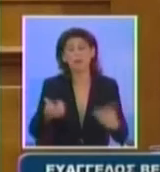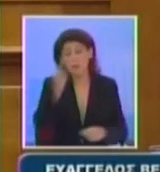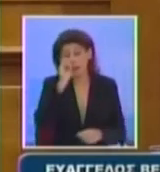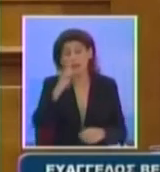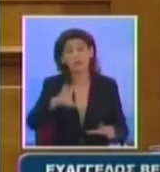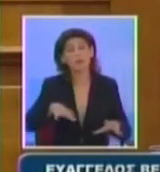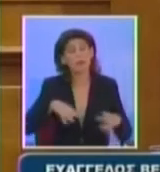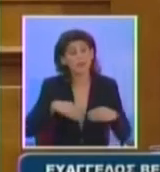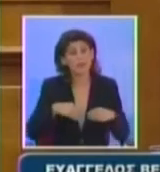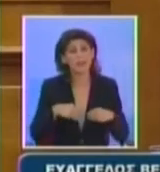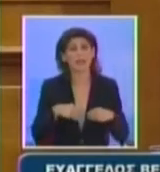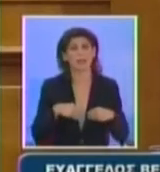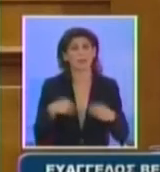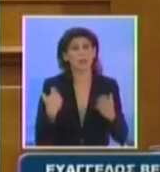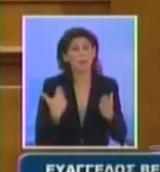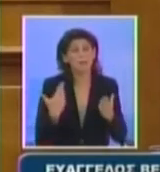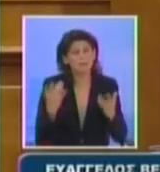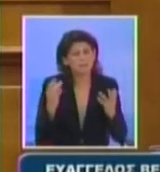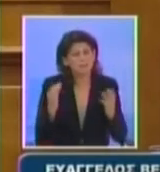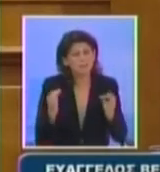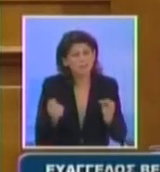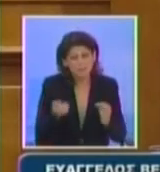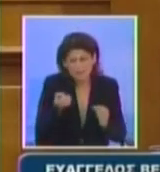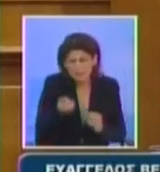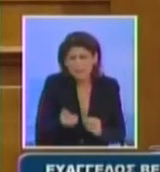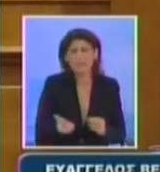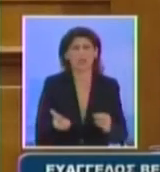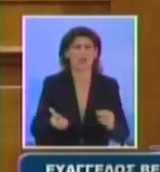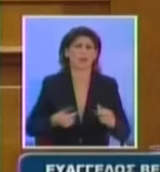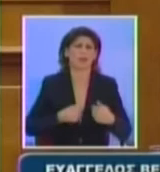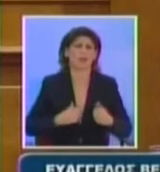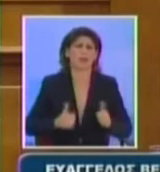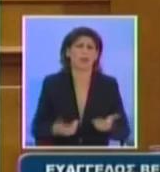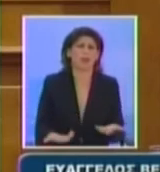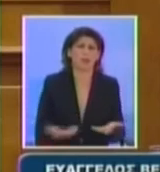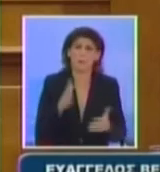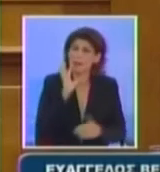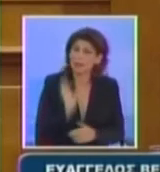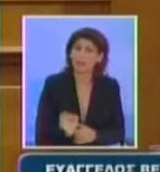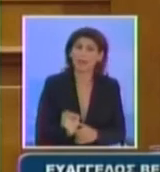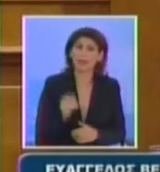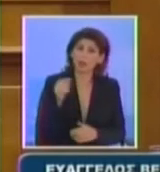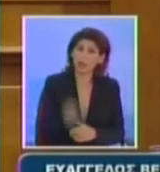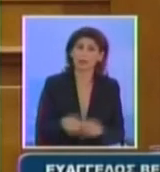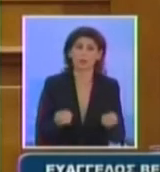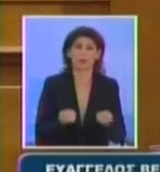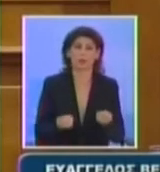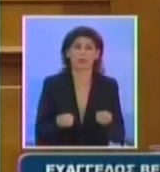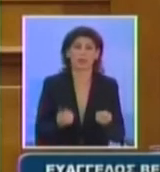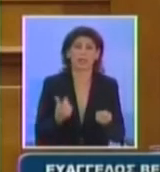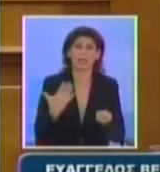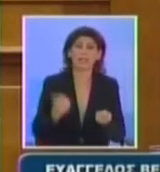πότε αποδεχθήκατε με στοιχειώδη γενναιοδορία, με στοιχειώδη ειλικρίνεια, ότι αυτό που έγινε ήταν